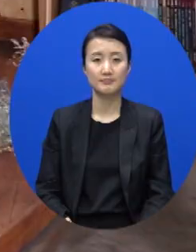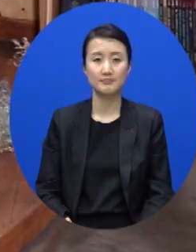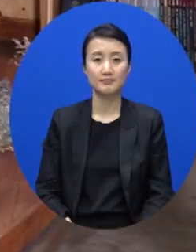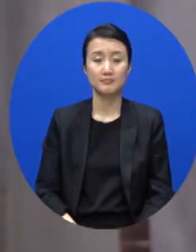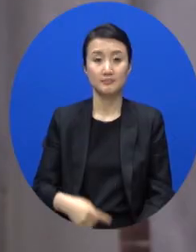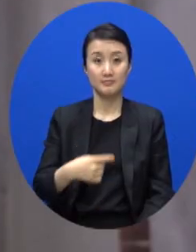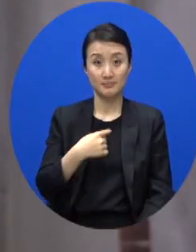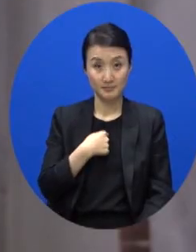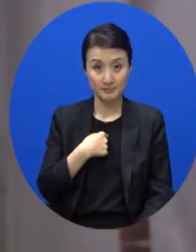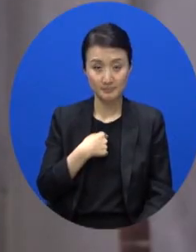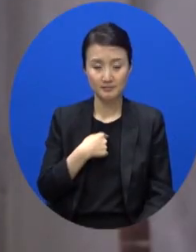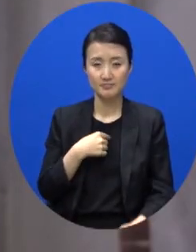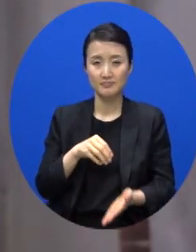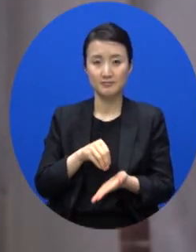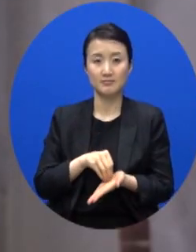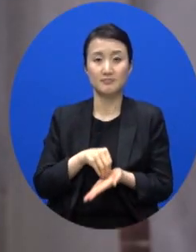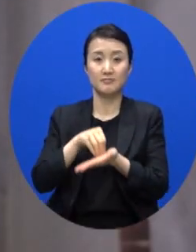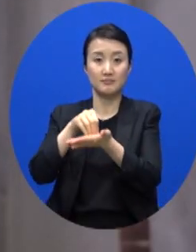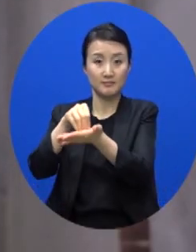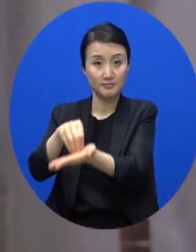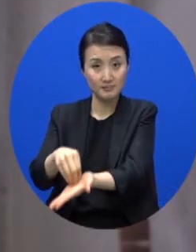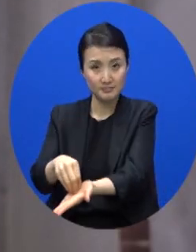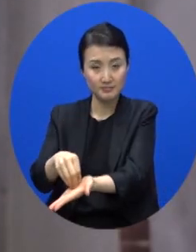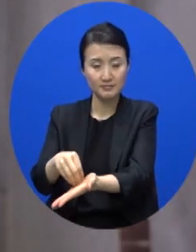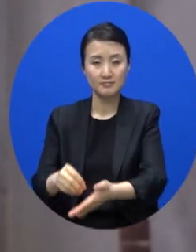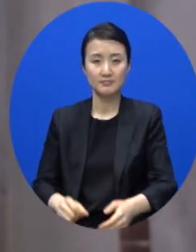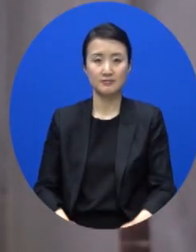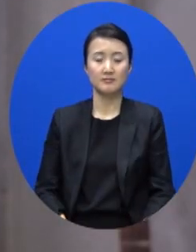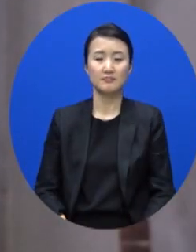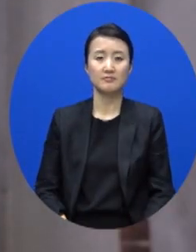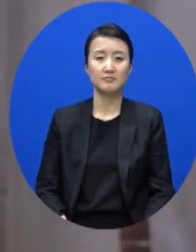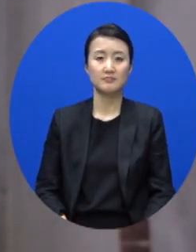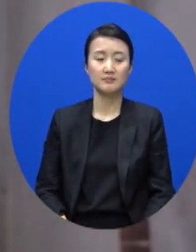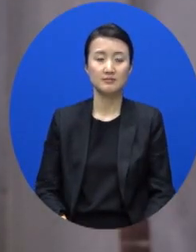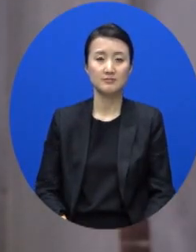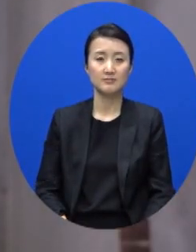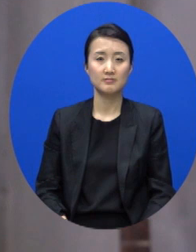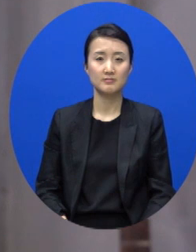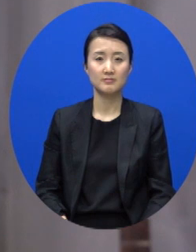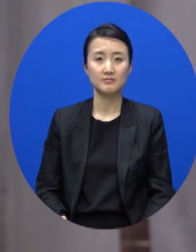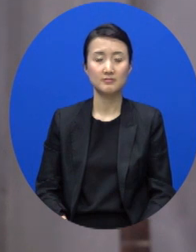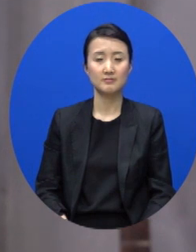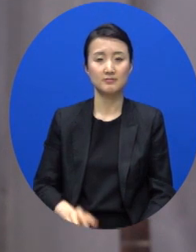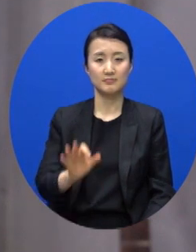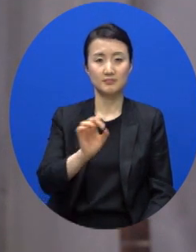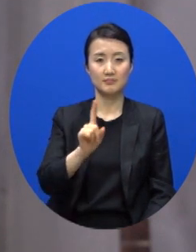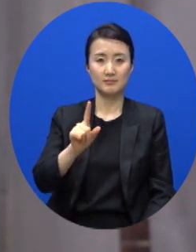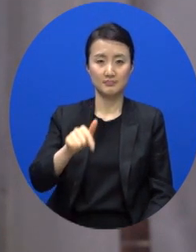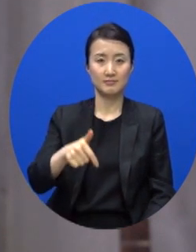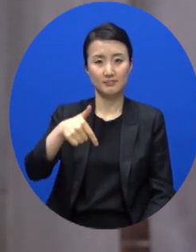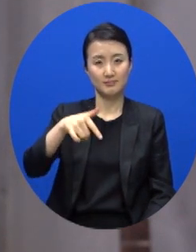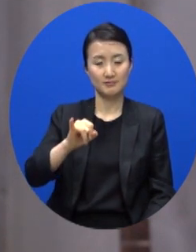풍물집에 들어가니 거기에는 그 악기장이셨던